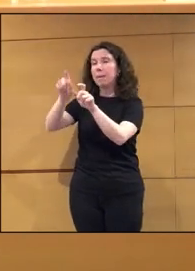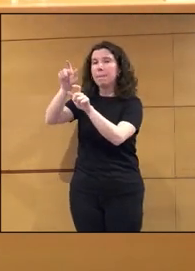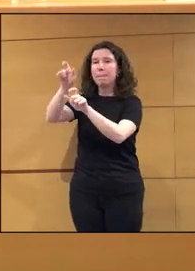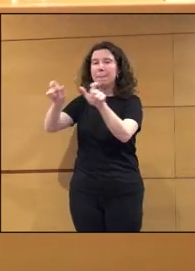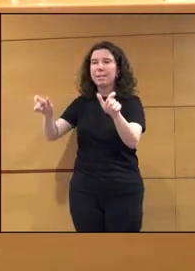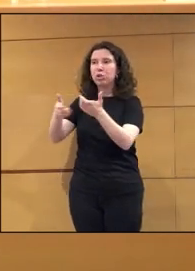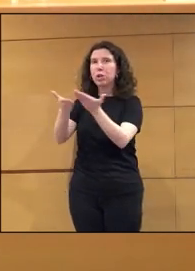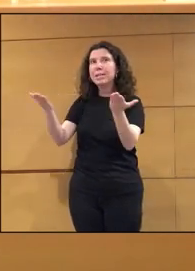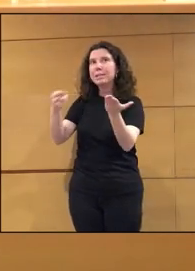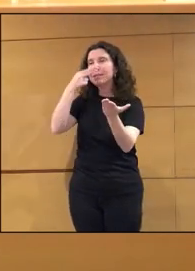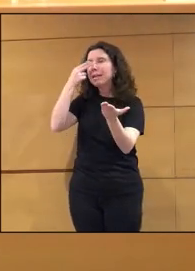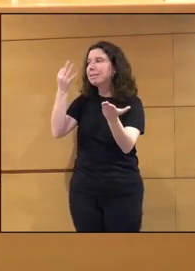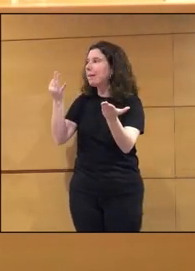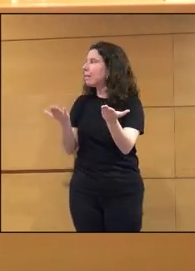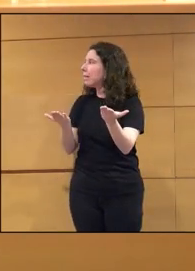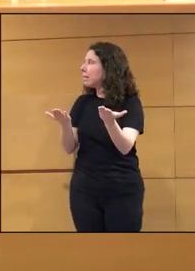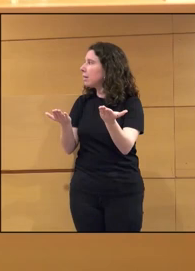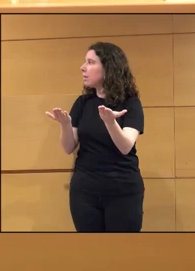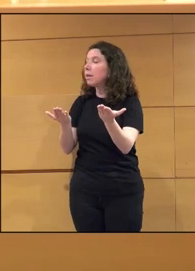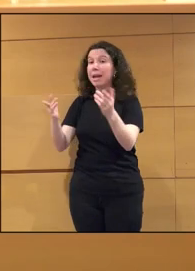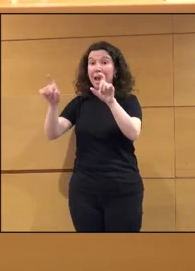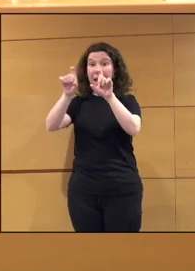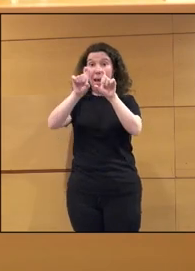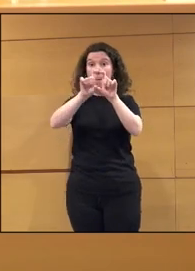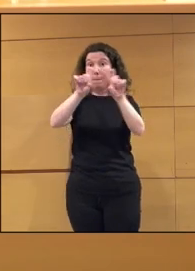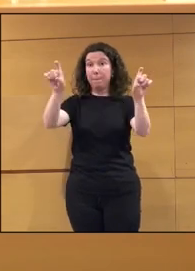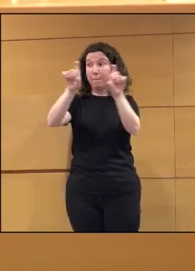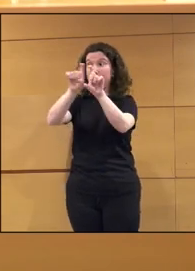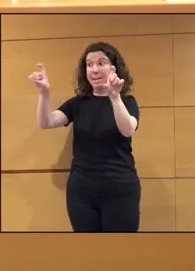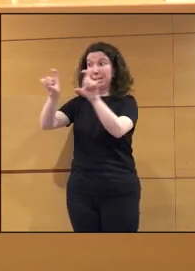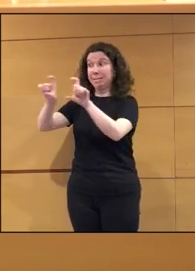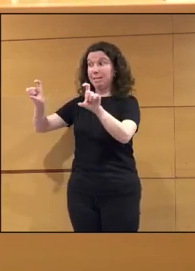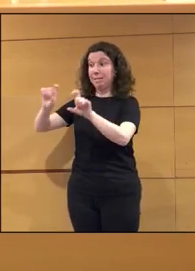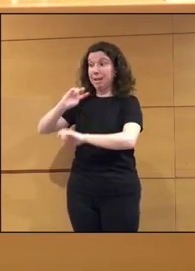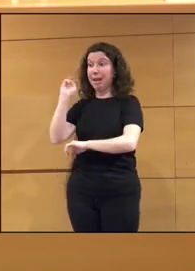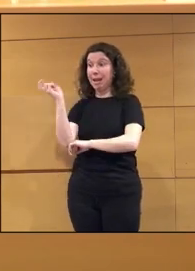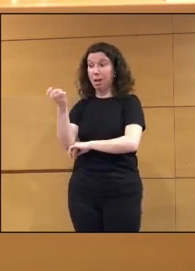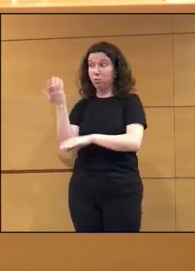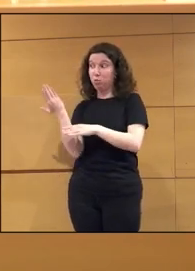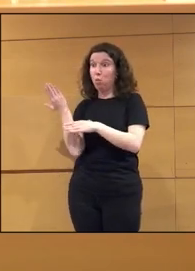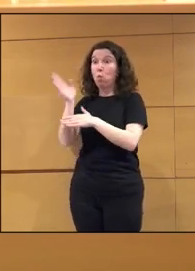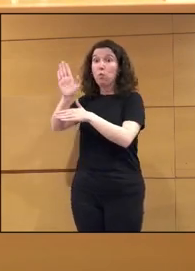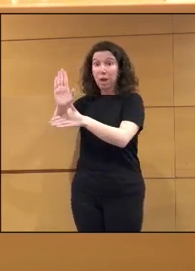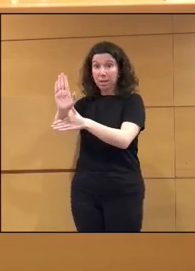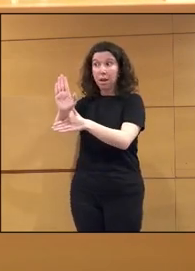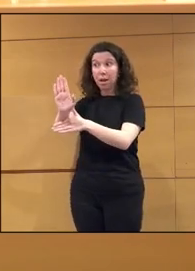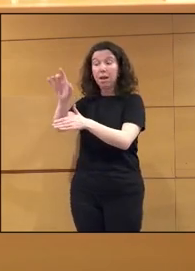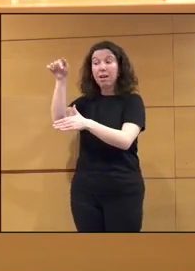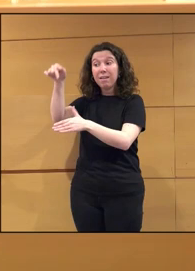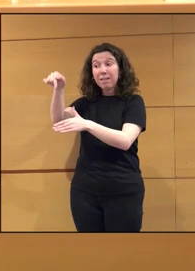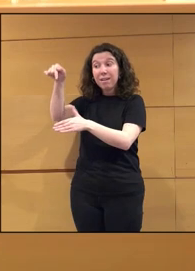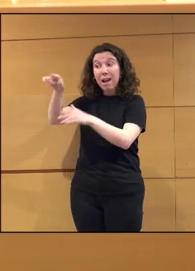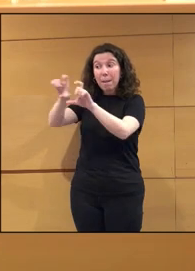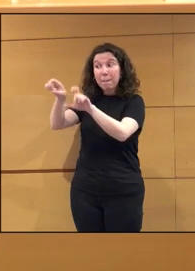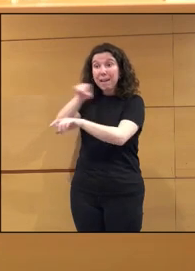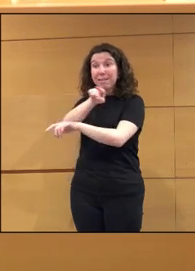seria interessant que les companyies que ofereixen aquestes ferramentes també tinguessin opcions